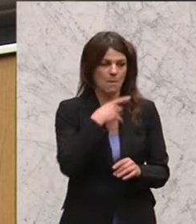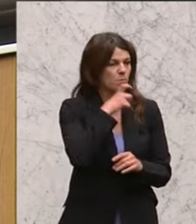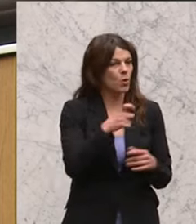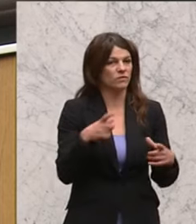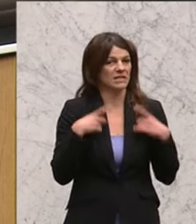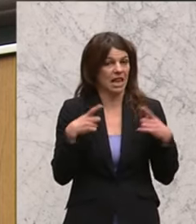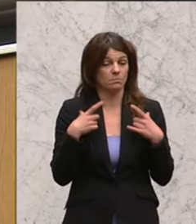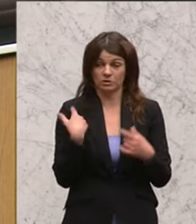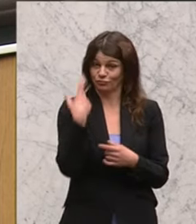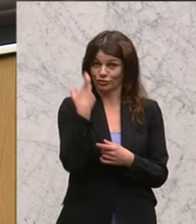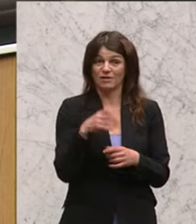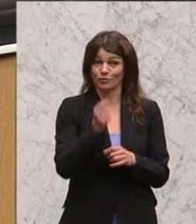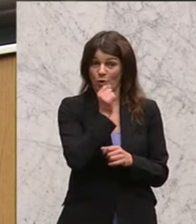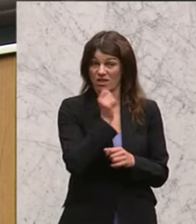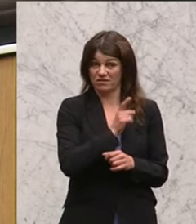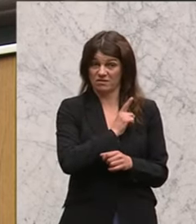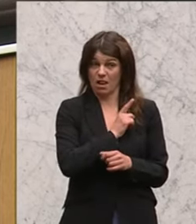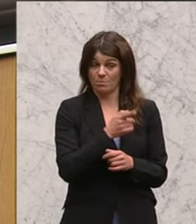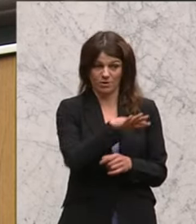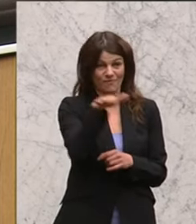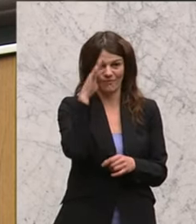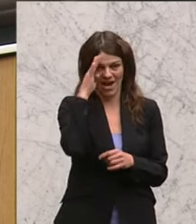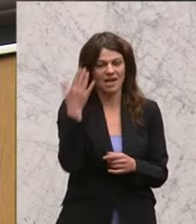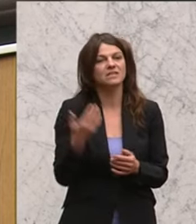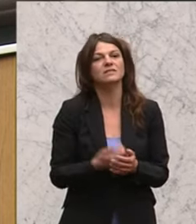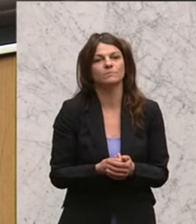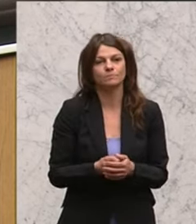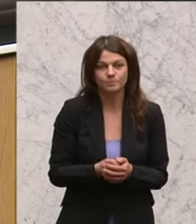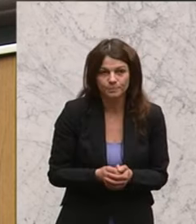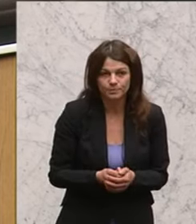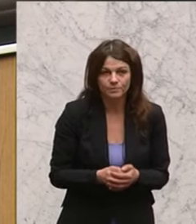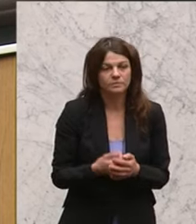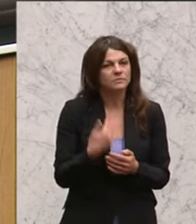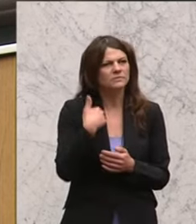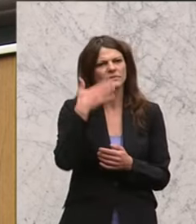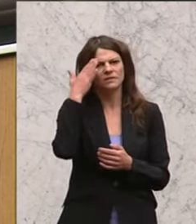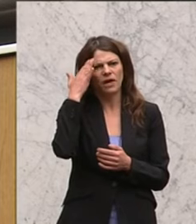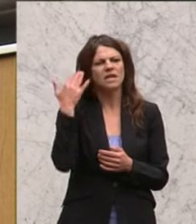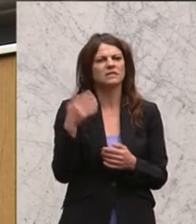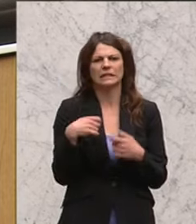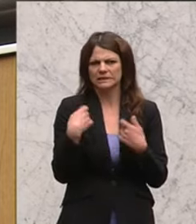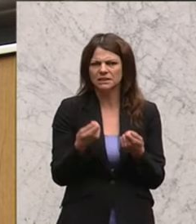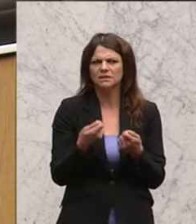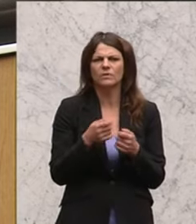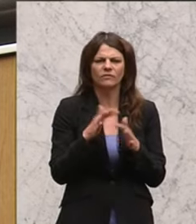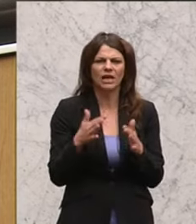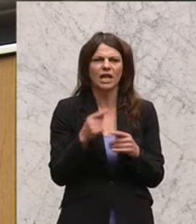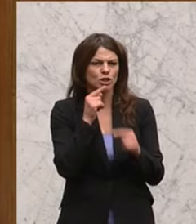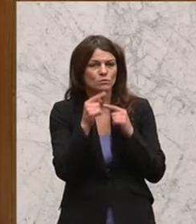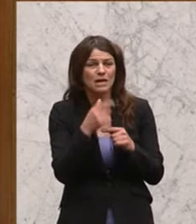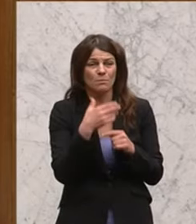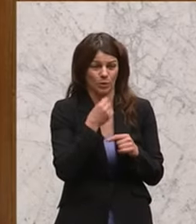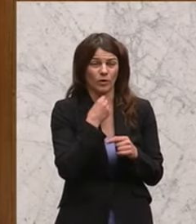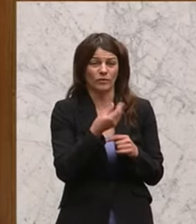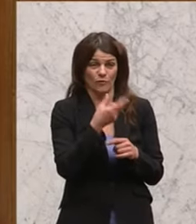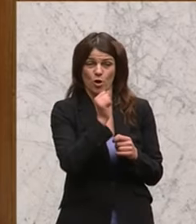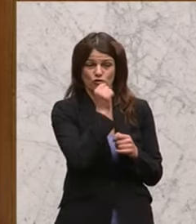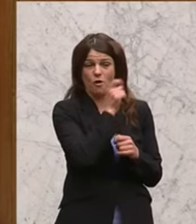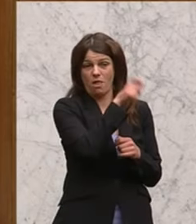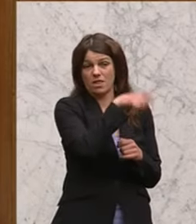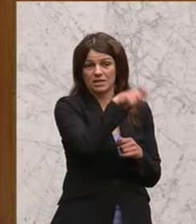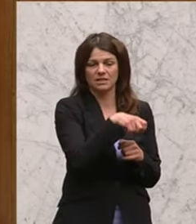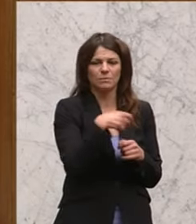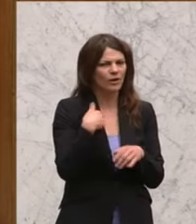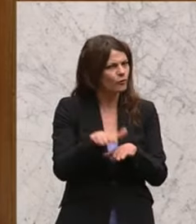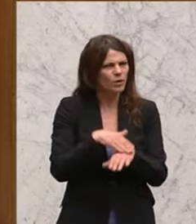ja selbst als Journalist begonnen, wie Sie wissen. Und ich weiß, dass es da natürlich viele Gesprächsbedürfnisse auch von dieser Seite gibt, aber ich halte